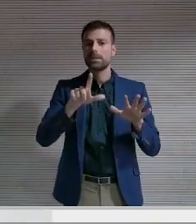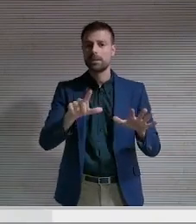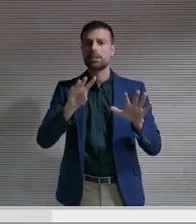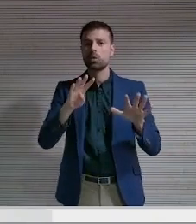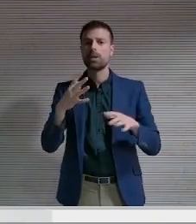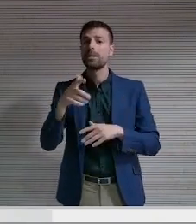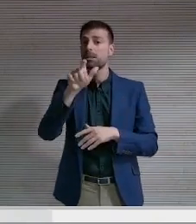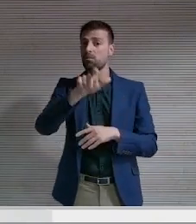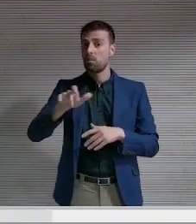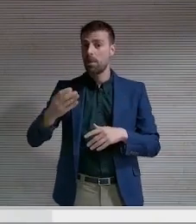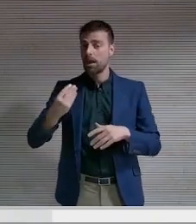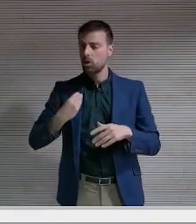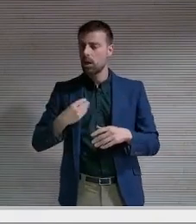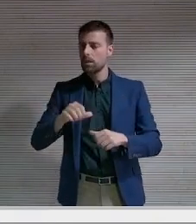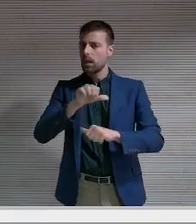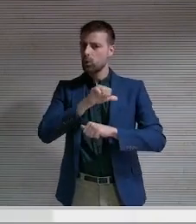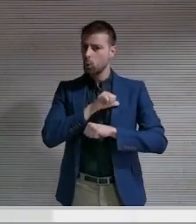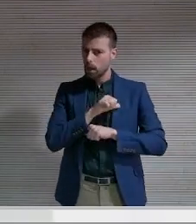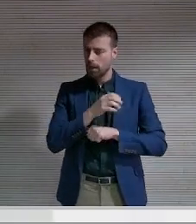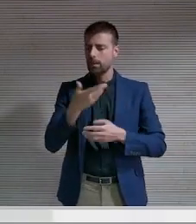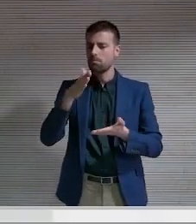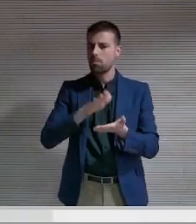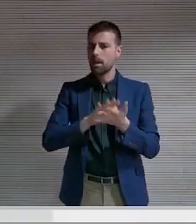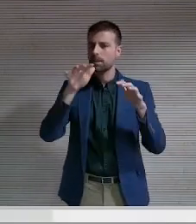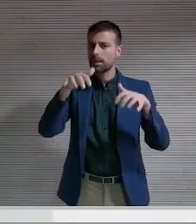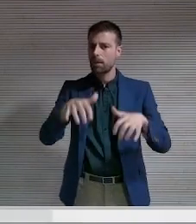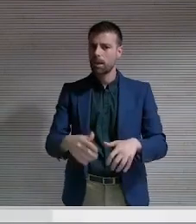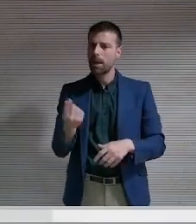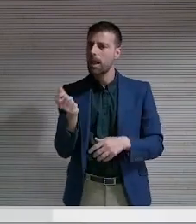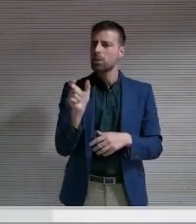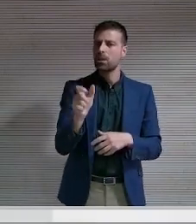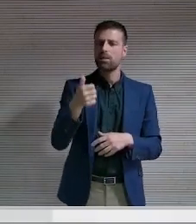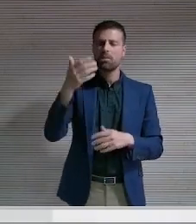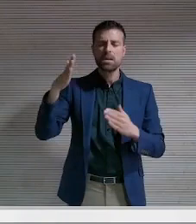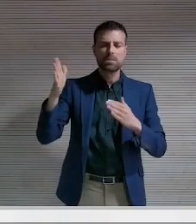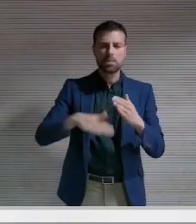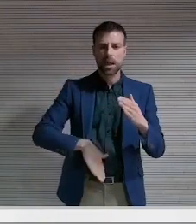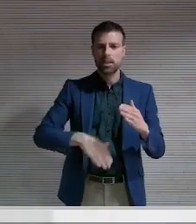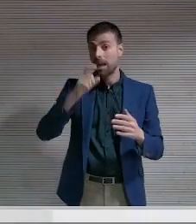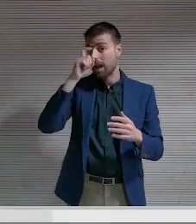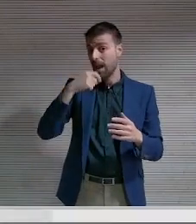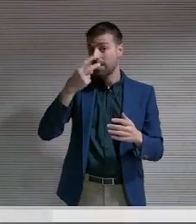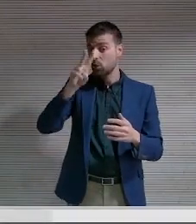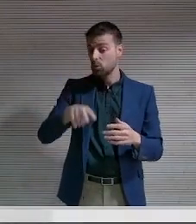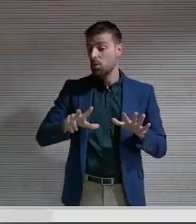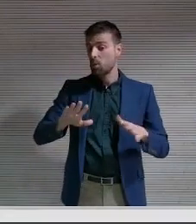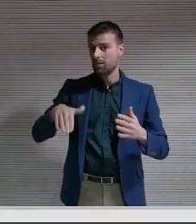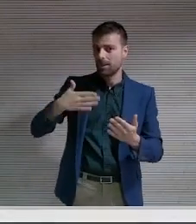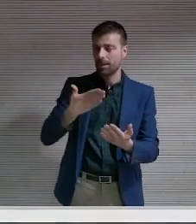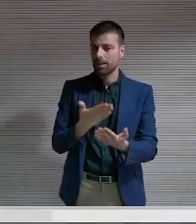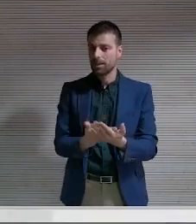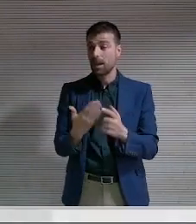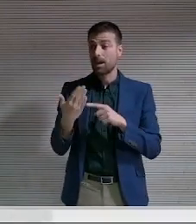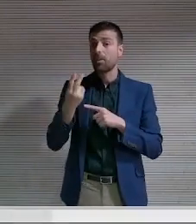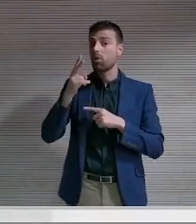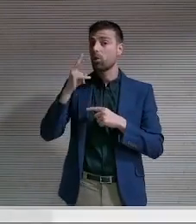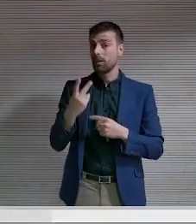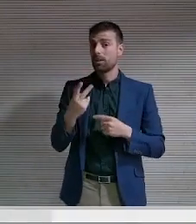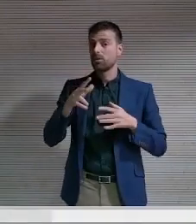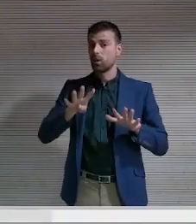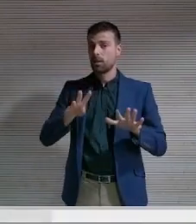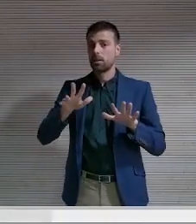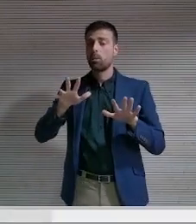338.795 persones aturades. Esdevé el mes d'abril amb la xifra més baixa des del 2008, quan va ser de